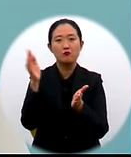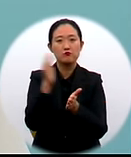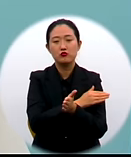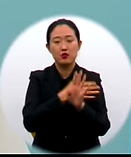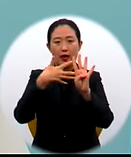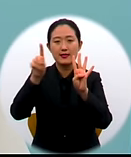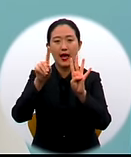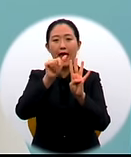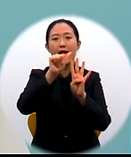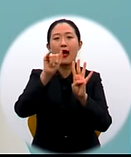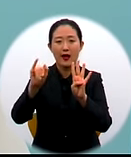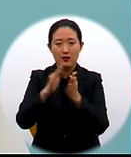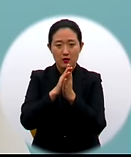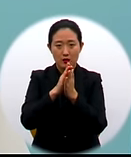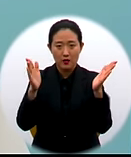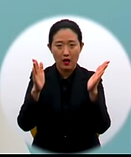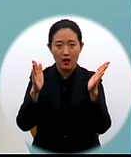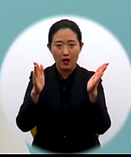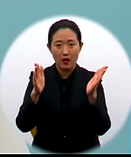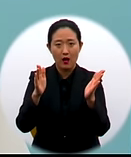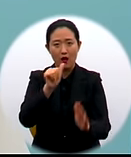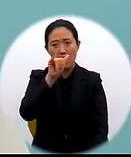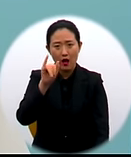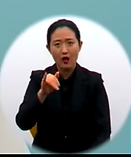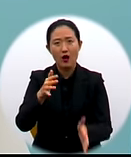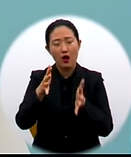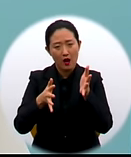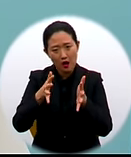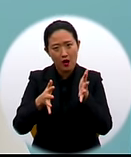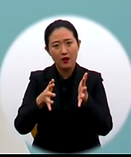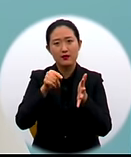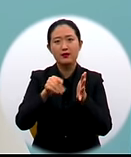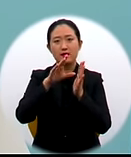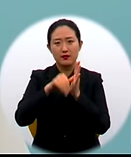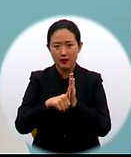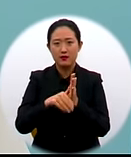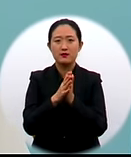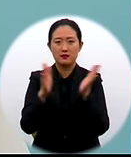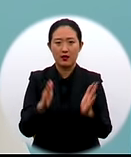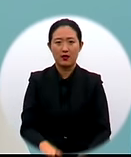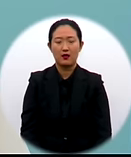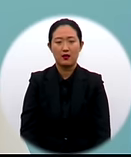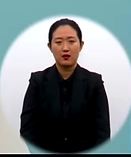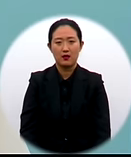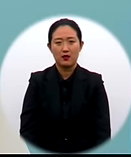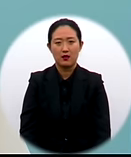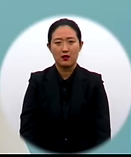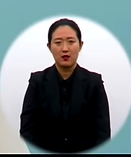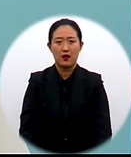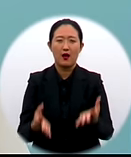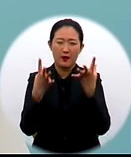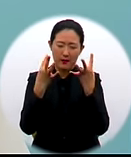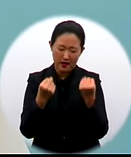4차 산업혁명, AI의 시대가 와버린 겁니다. 난 AI가 익숙하지도 않고 학습하지도 않았는데 이 시대를 맞이해야 되는 거예요. 이게